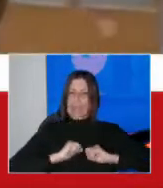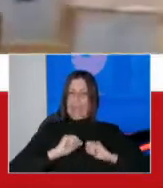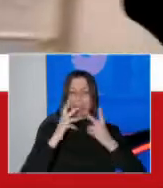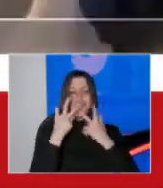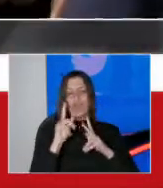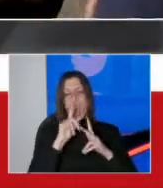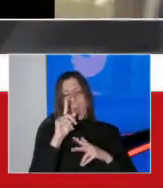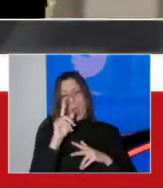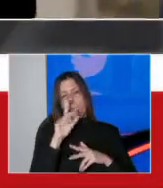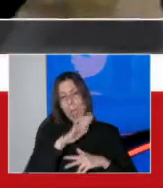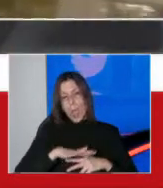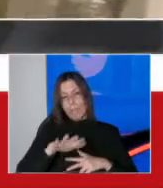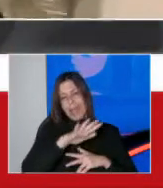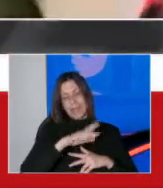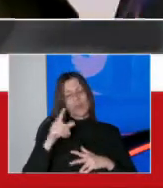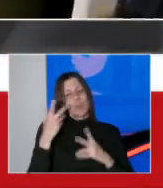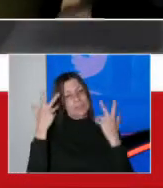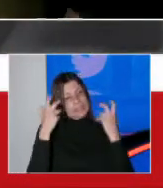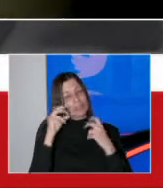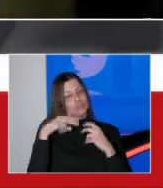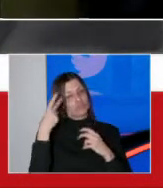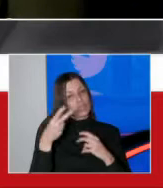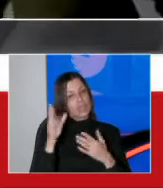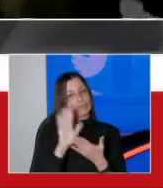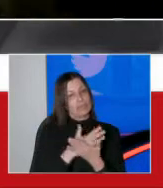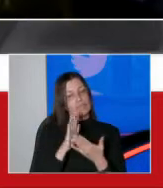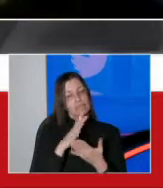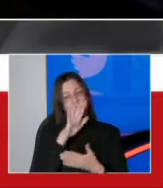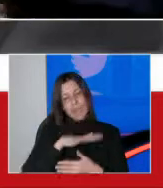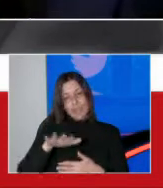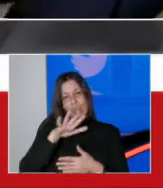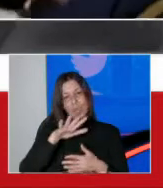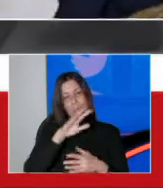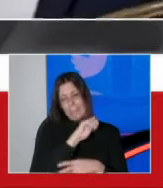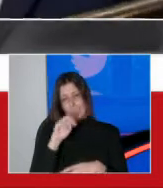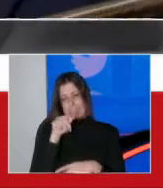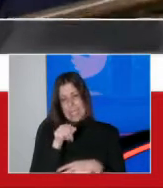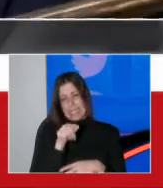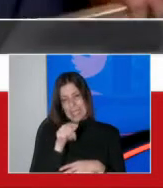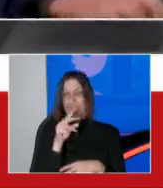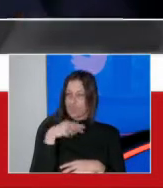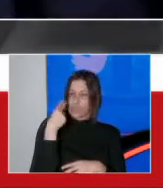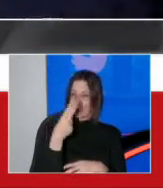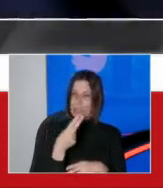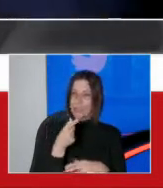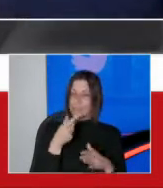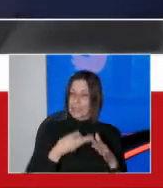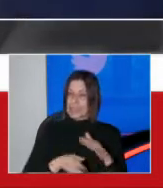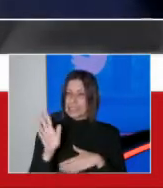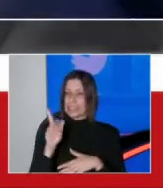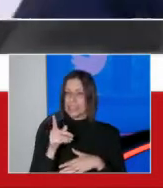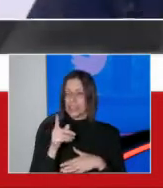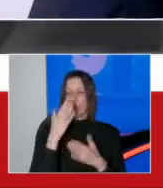לא מערכתי, והוא מצפה שתהיינה הכרעות מערכתיות בעניין הזה, ושתהיינה, תצאנה,